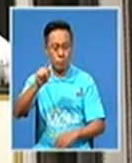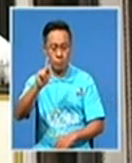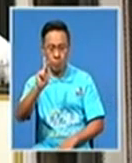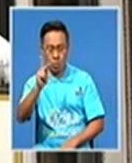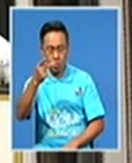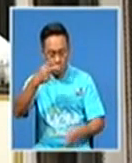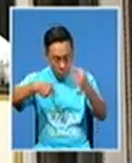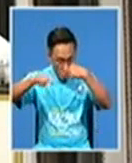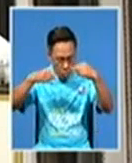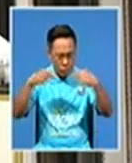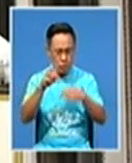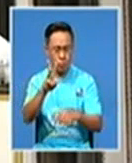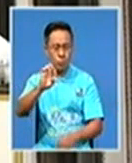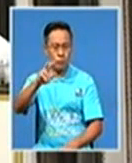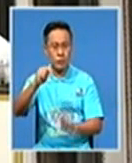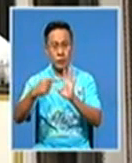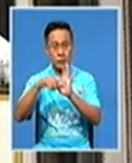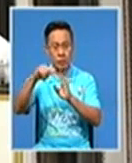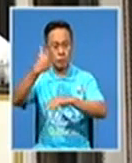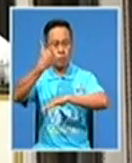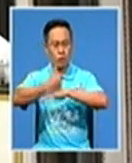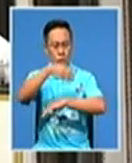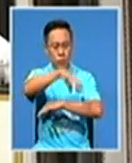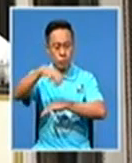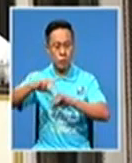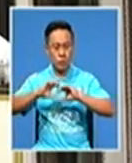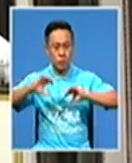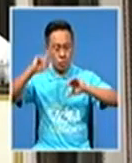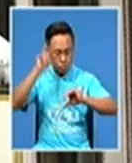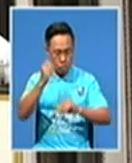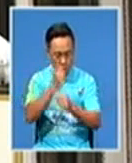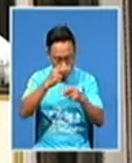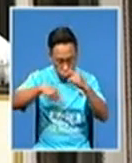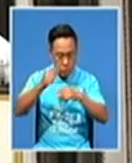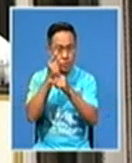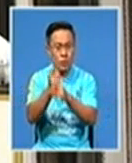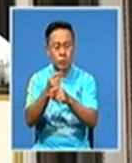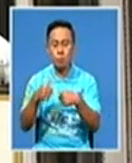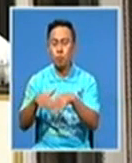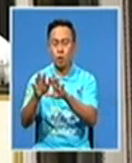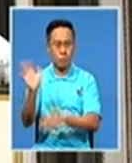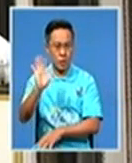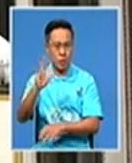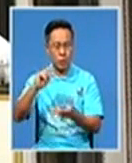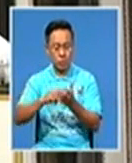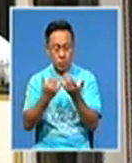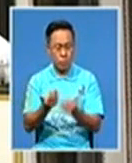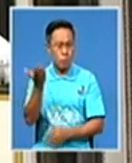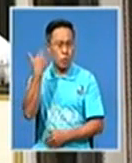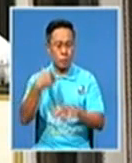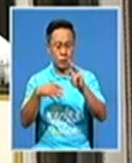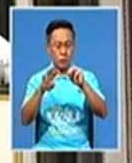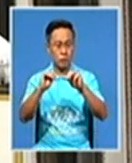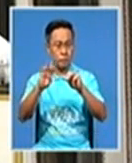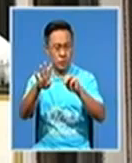หน่วยงานหากไม่บังคับใช้นะครับก็จะถือเป็นความผิดทางวินัยที่ผ่านมานั้นมาตรา44นั้นได้ถูกนำมาใช้เพื่อจะเข้าไปบริห